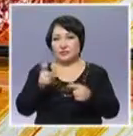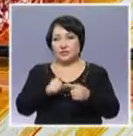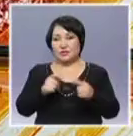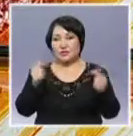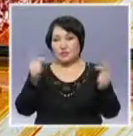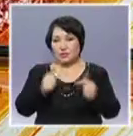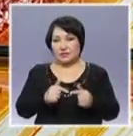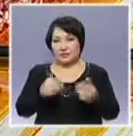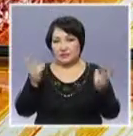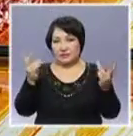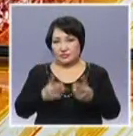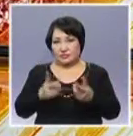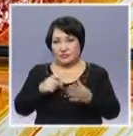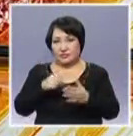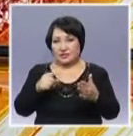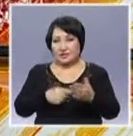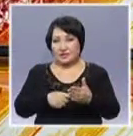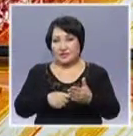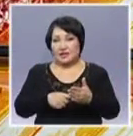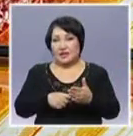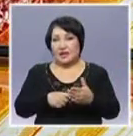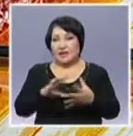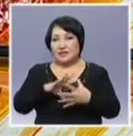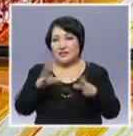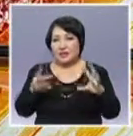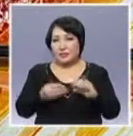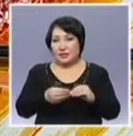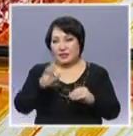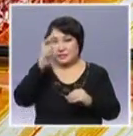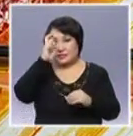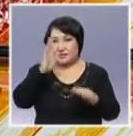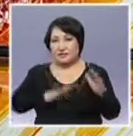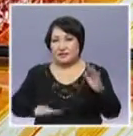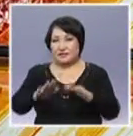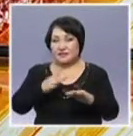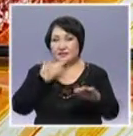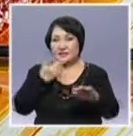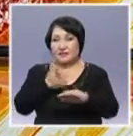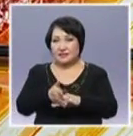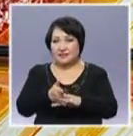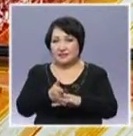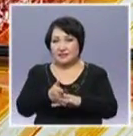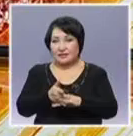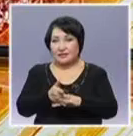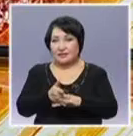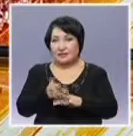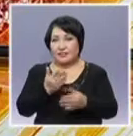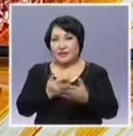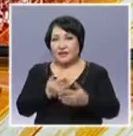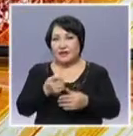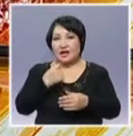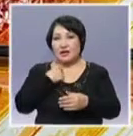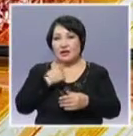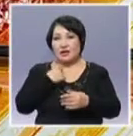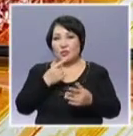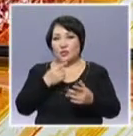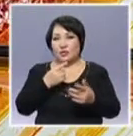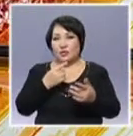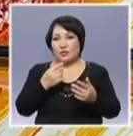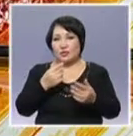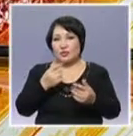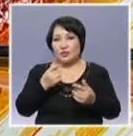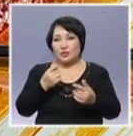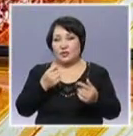Енді жалпы мемлекеттің саясаты мына алкоголь